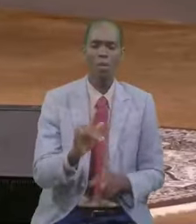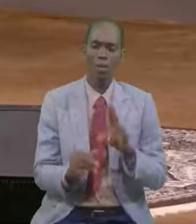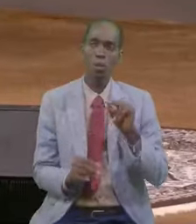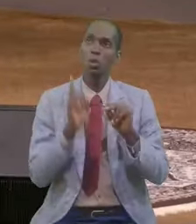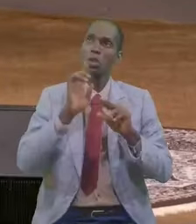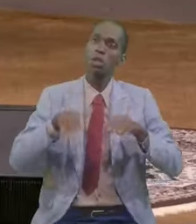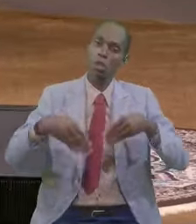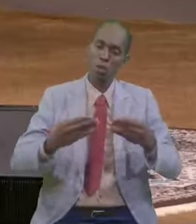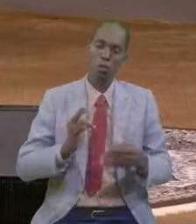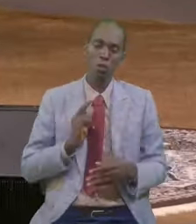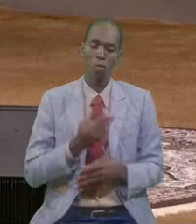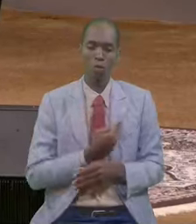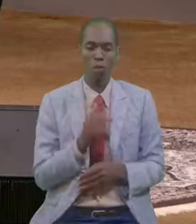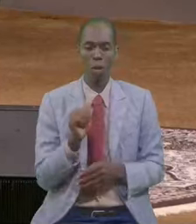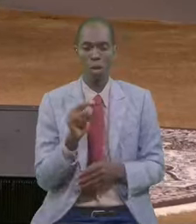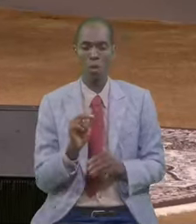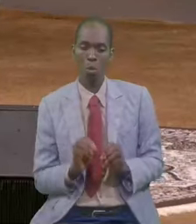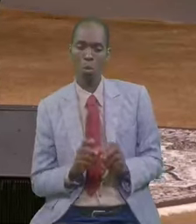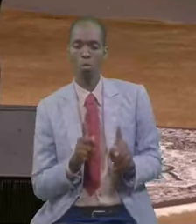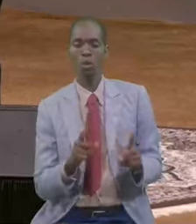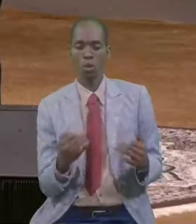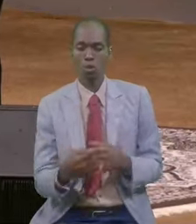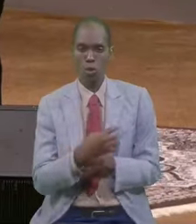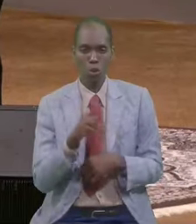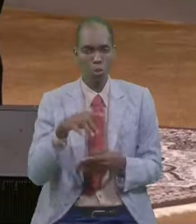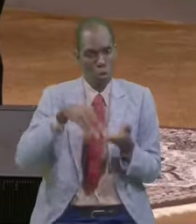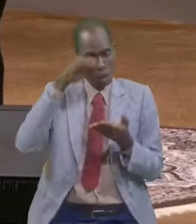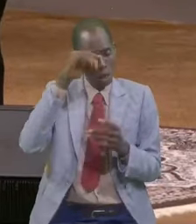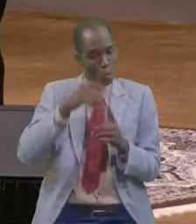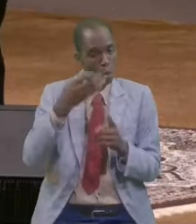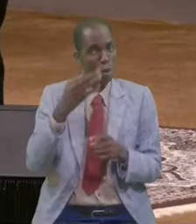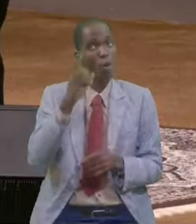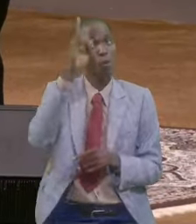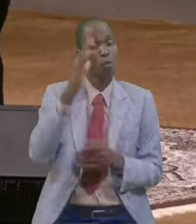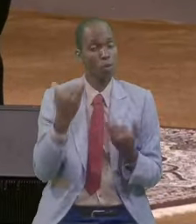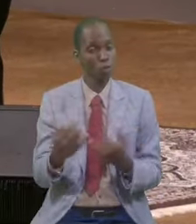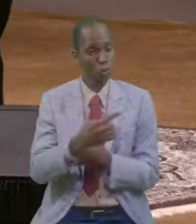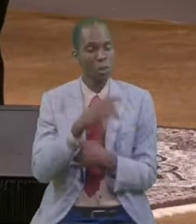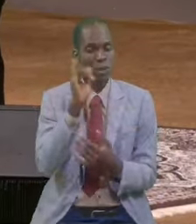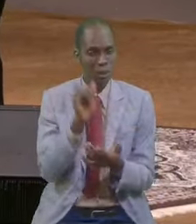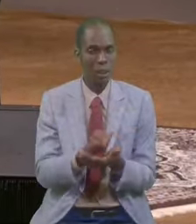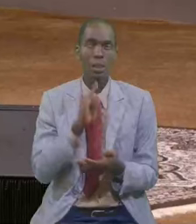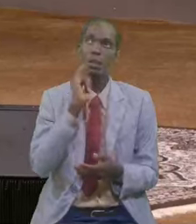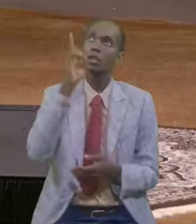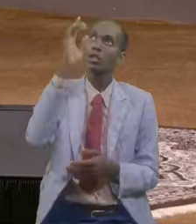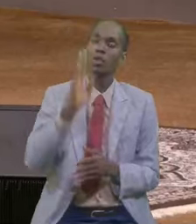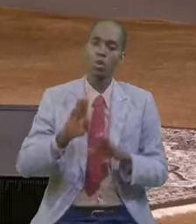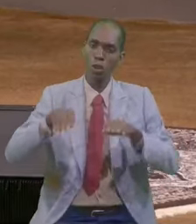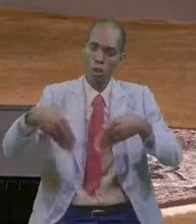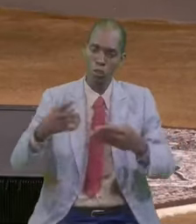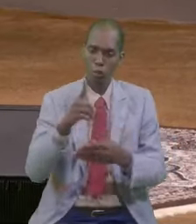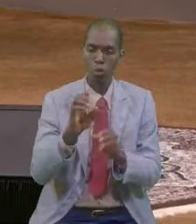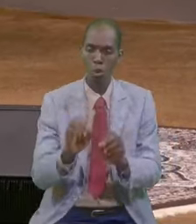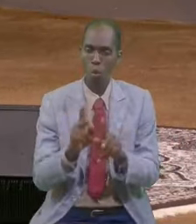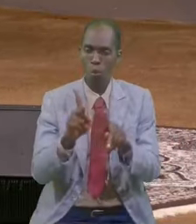Il donne une autre occasion ce jour d'écouter la parole de Dieu. Il veut que nous soyons des pratiquants de la